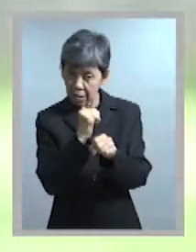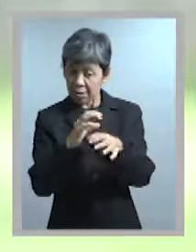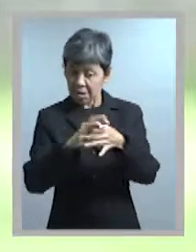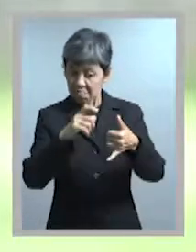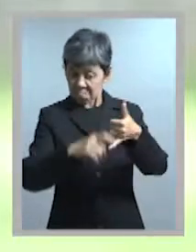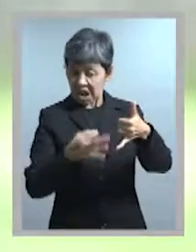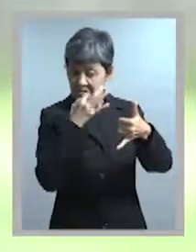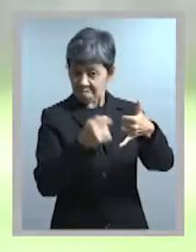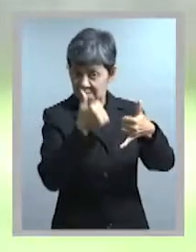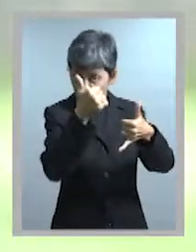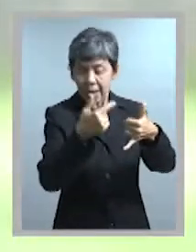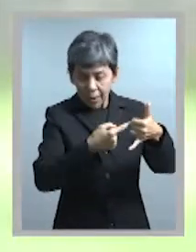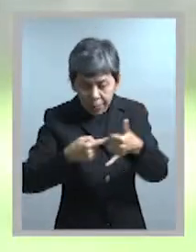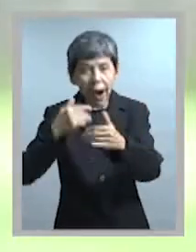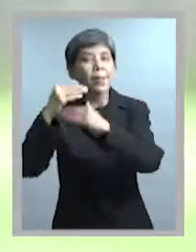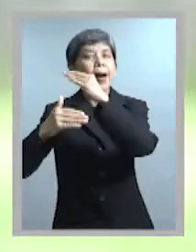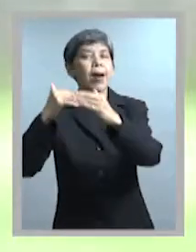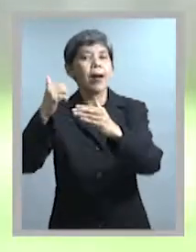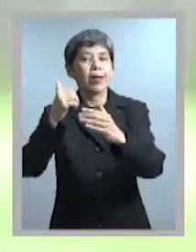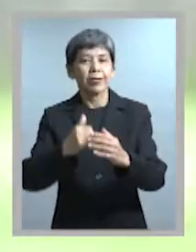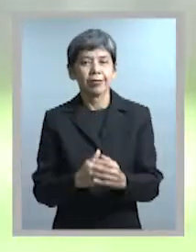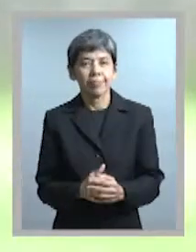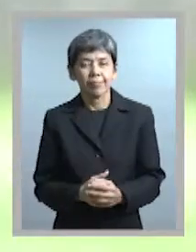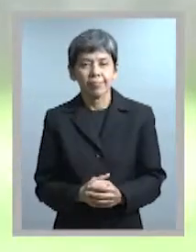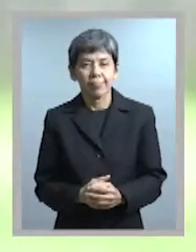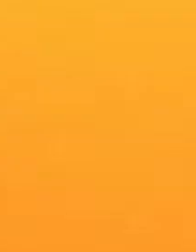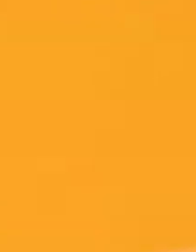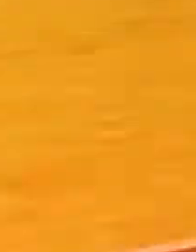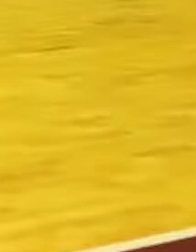พถึงขั้นเป็นนักกีฬาอาชีพหรือแข่งขันได้เราก็พัฒนาต่อ